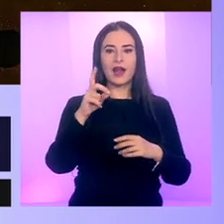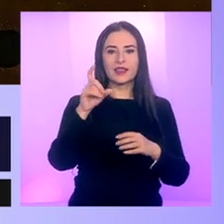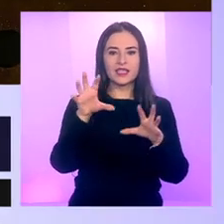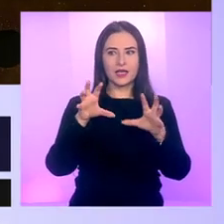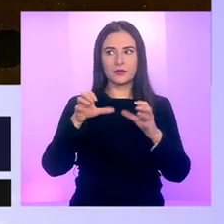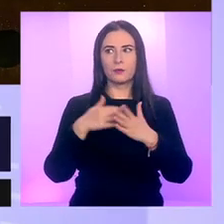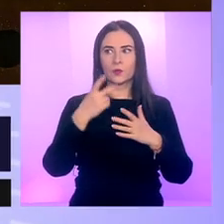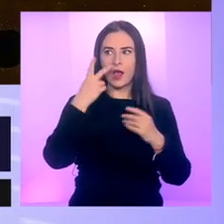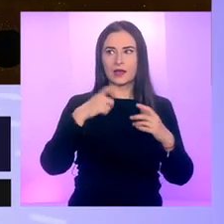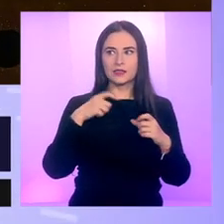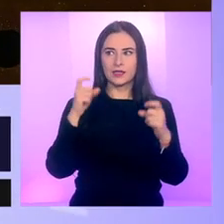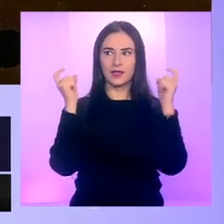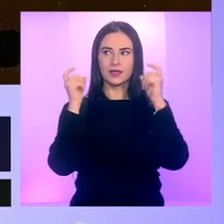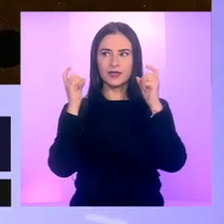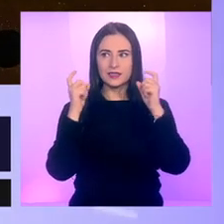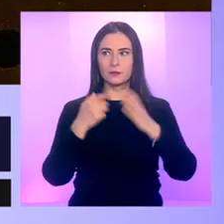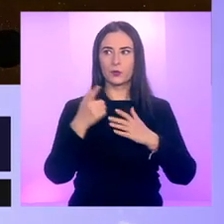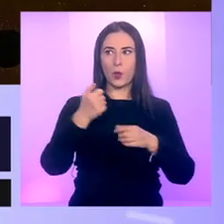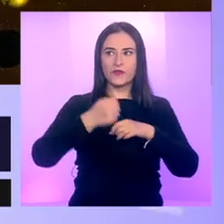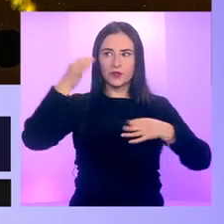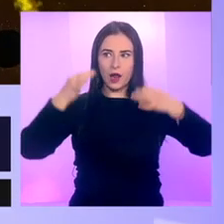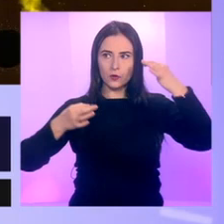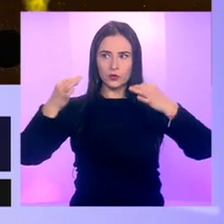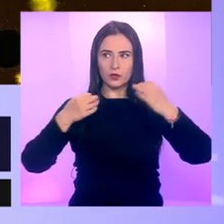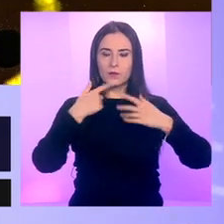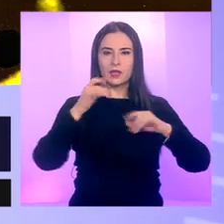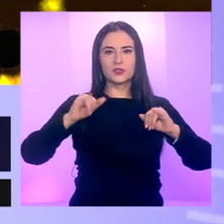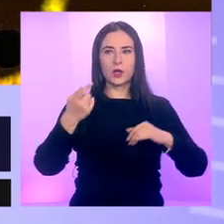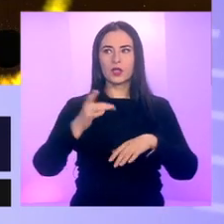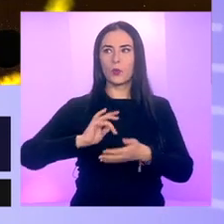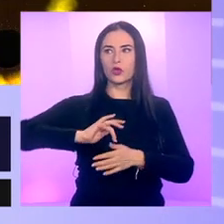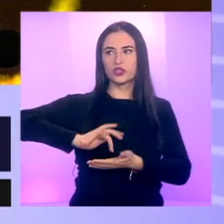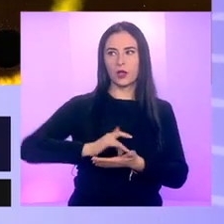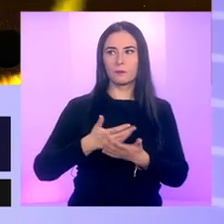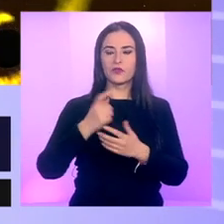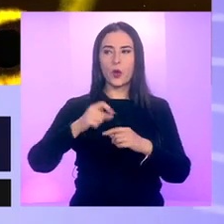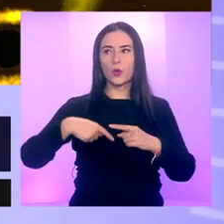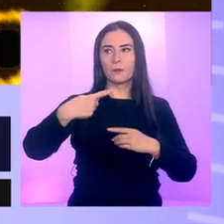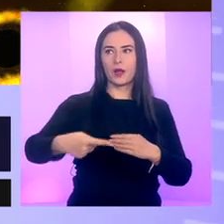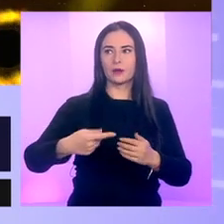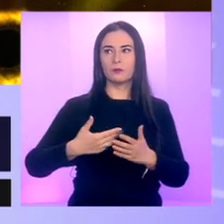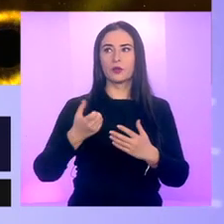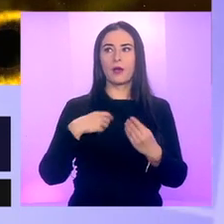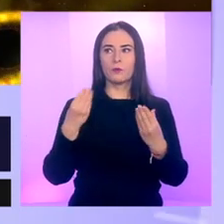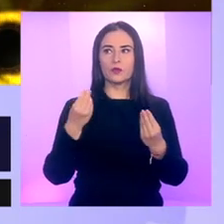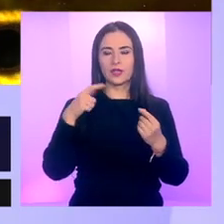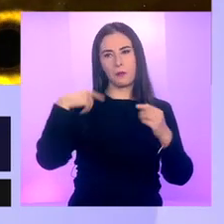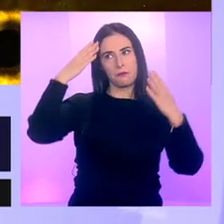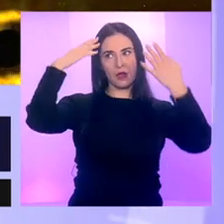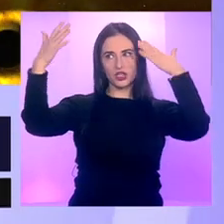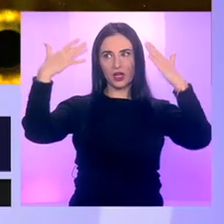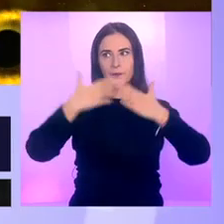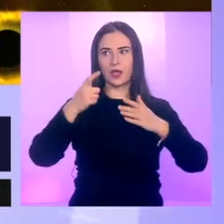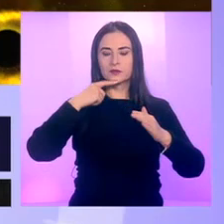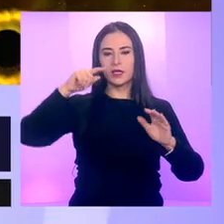e oarecum surprinzător. Am aici o ascuțitoare, de exemplu, care ar putea să fie o gaură neagră. Și noi ne imaginăm că dacă